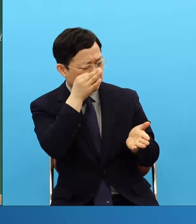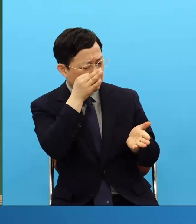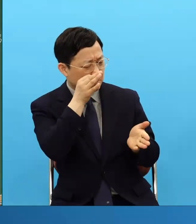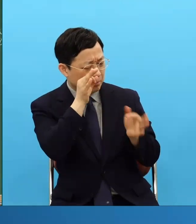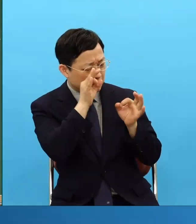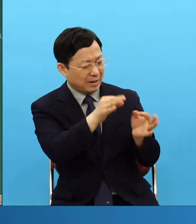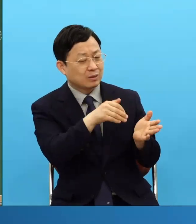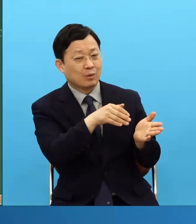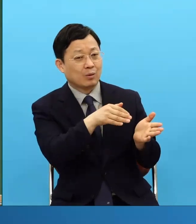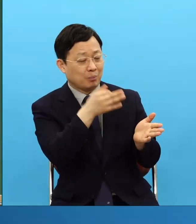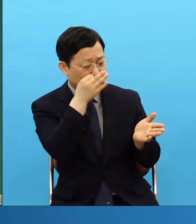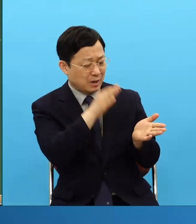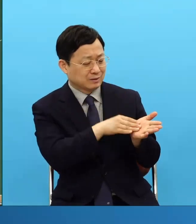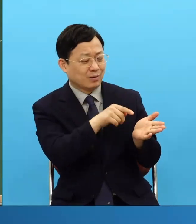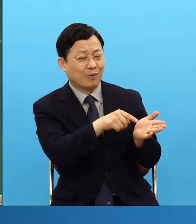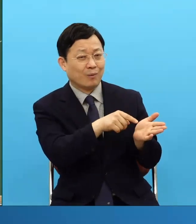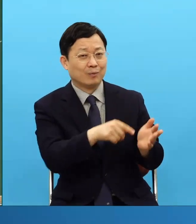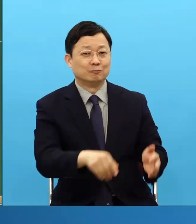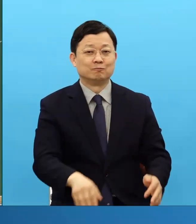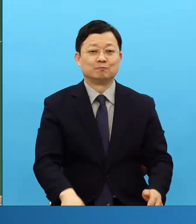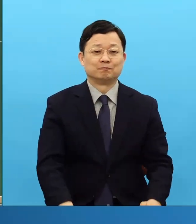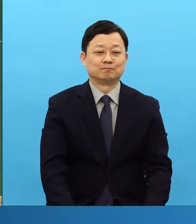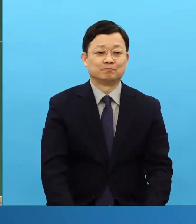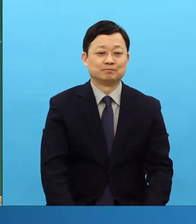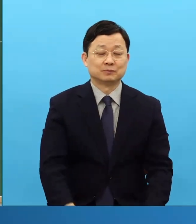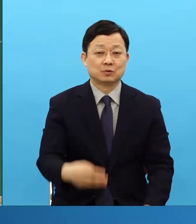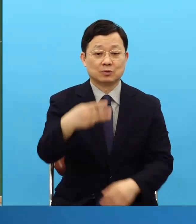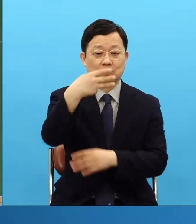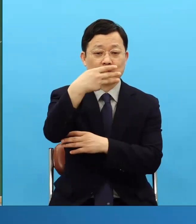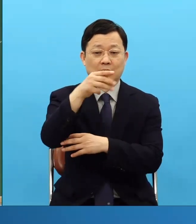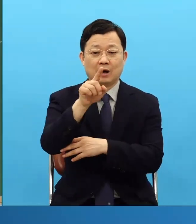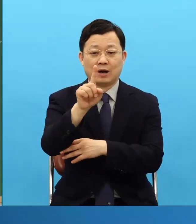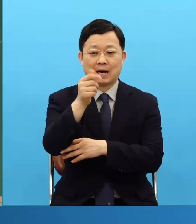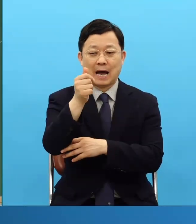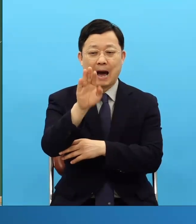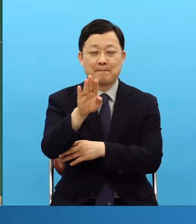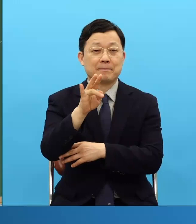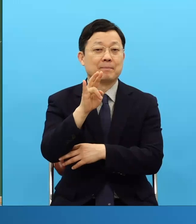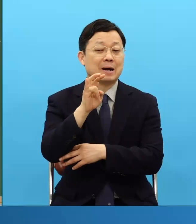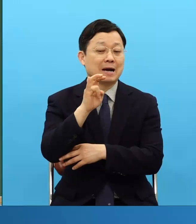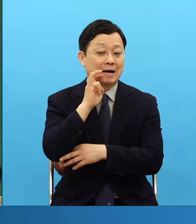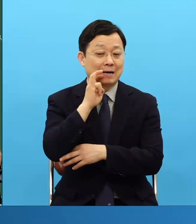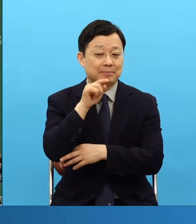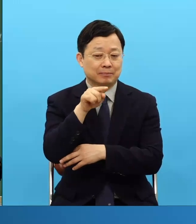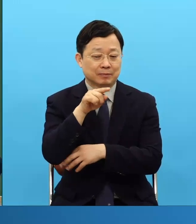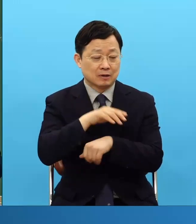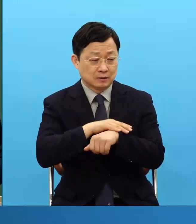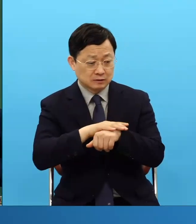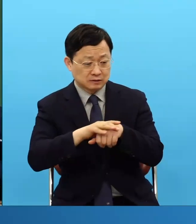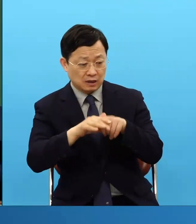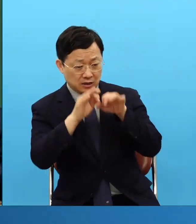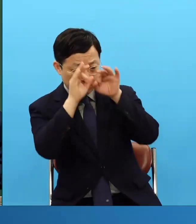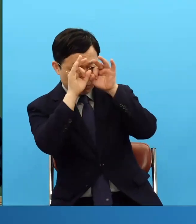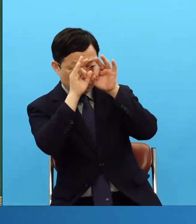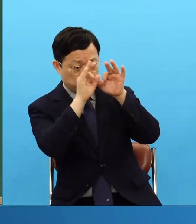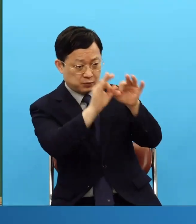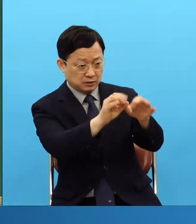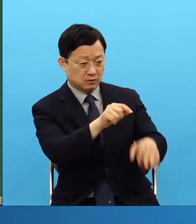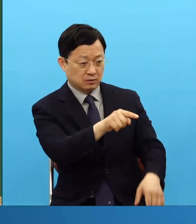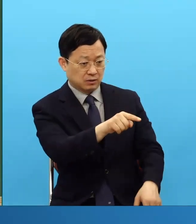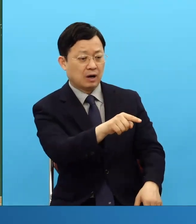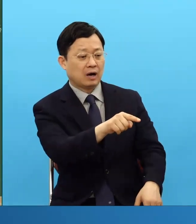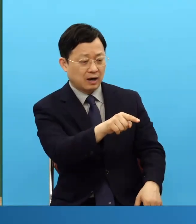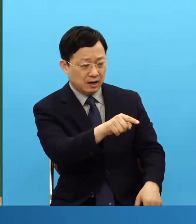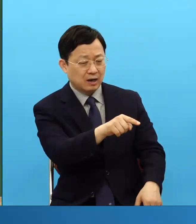더 거한 거는요. 라합 And even more so, Rahab. 잘 본 거예요. She saw well. 이제 하나님 말씀 깨달을